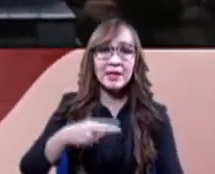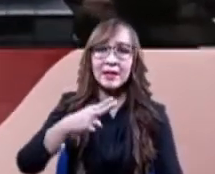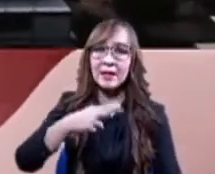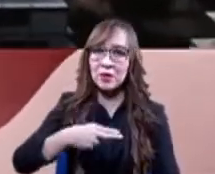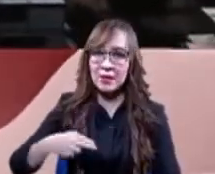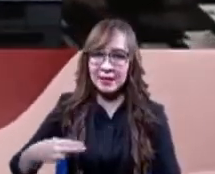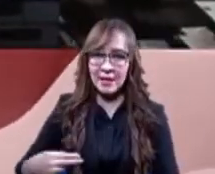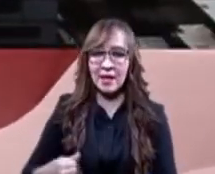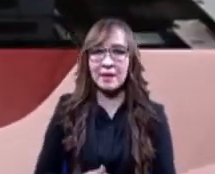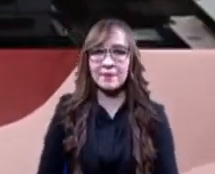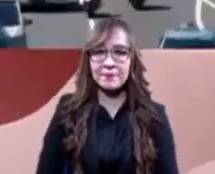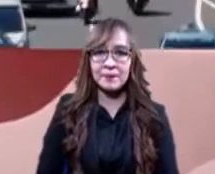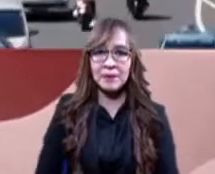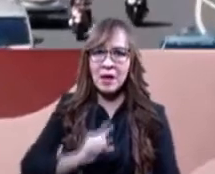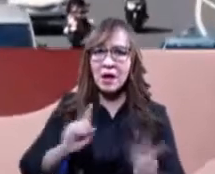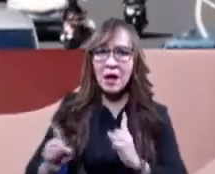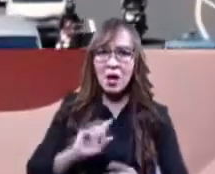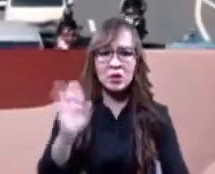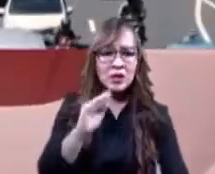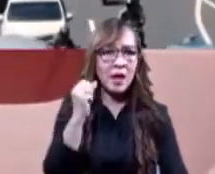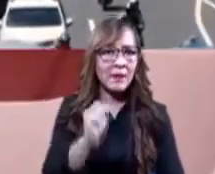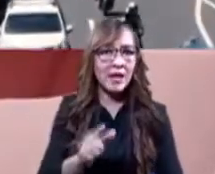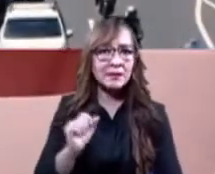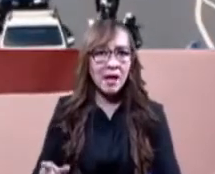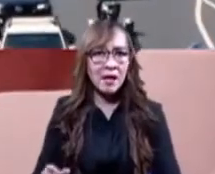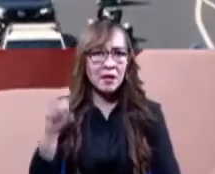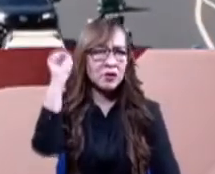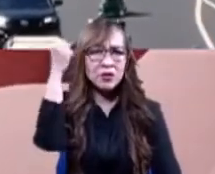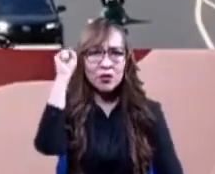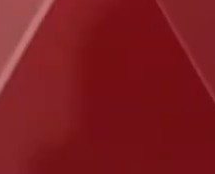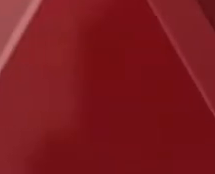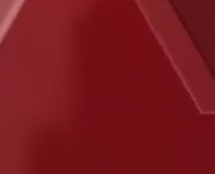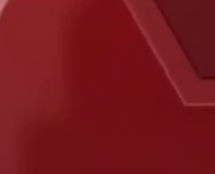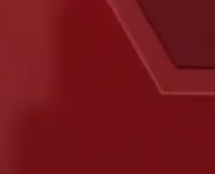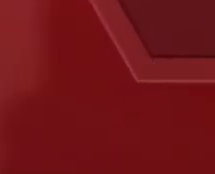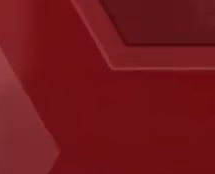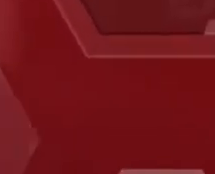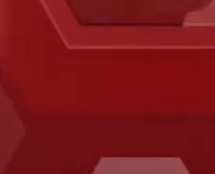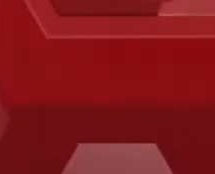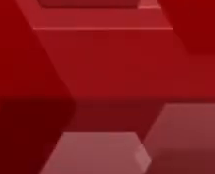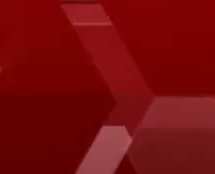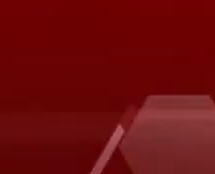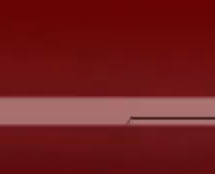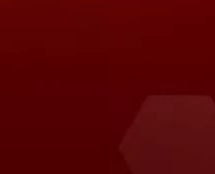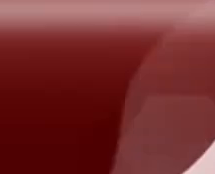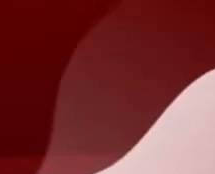aktivitas ekonomi, ya perekonomian kita sulit untuk bangkit di tengah pandemi ini. Ya.